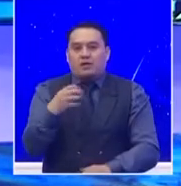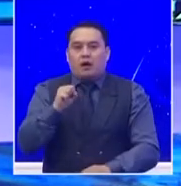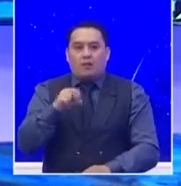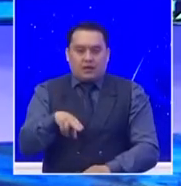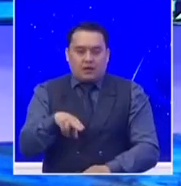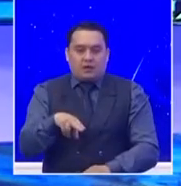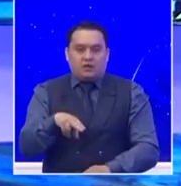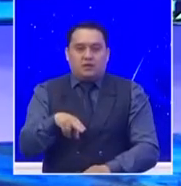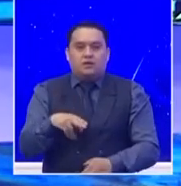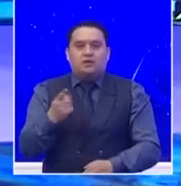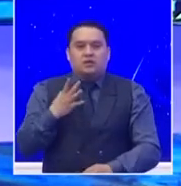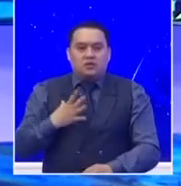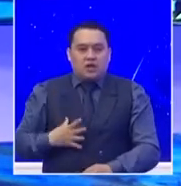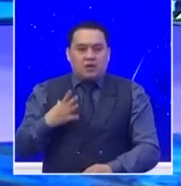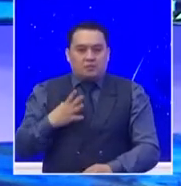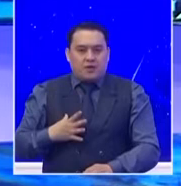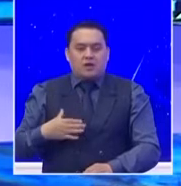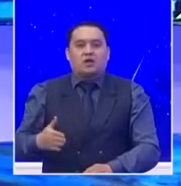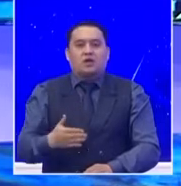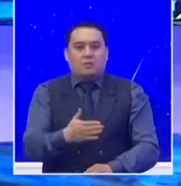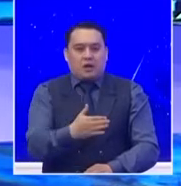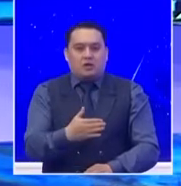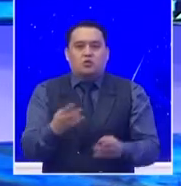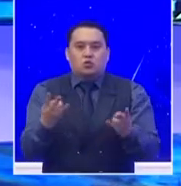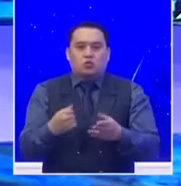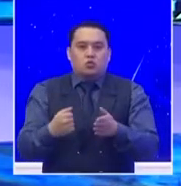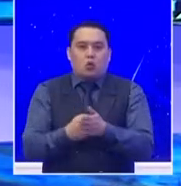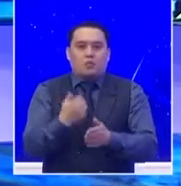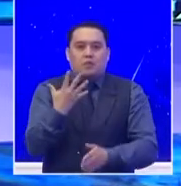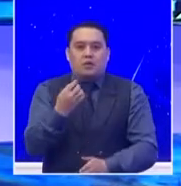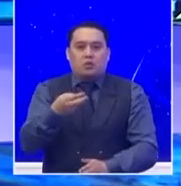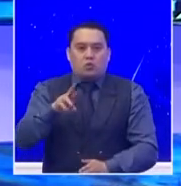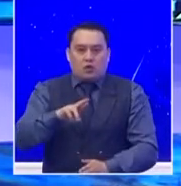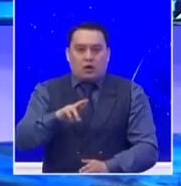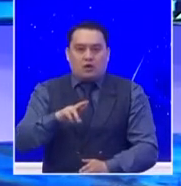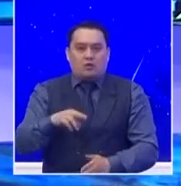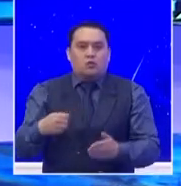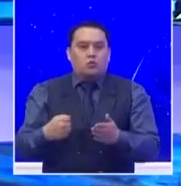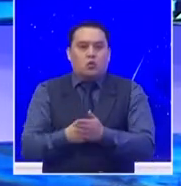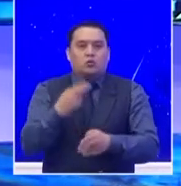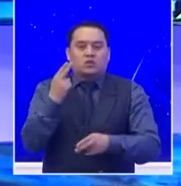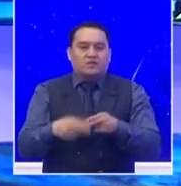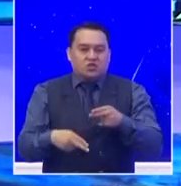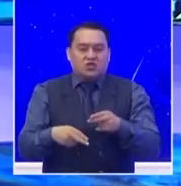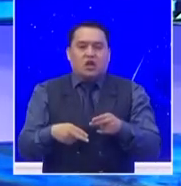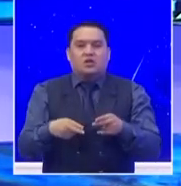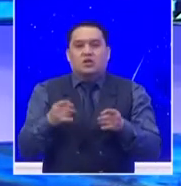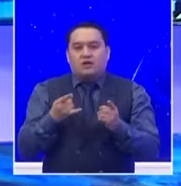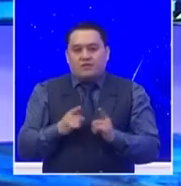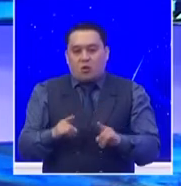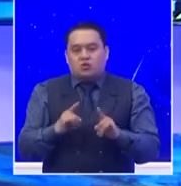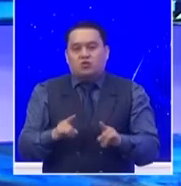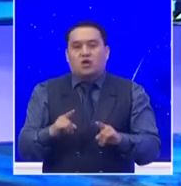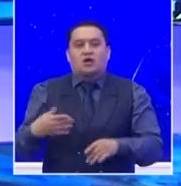апреля. Запастись терпением заядлым любителям рыбалки надо до 5 июня, то есть до завершения нереста. Об этом в ходе